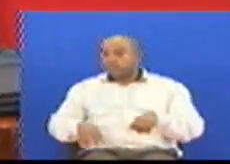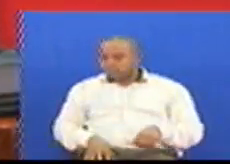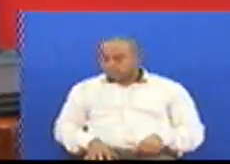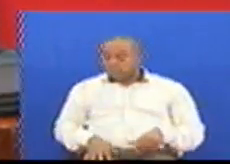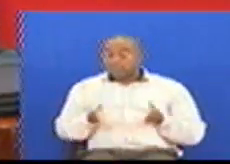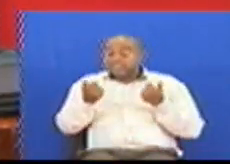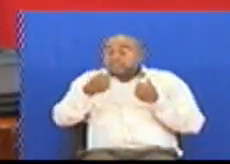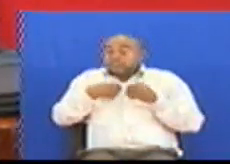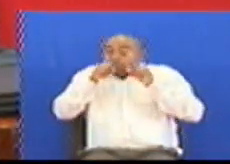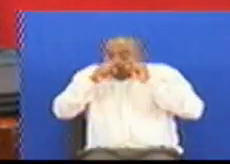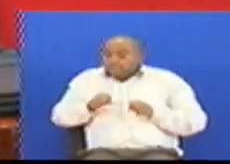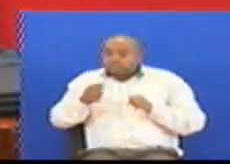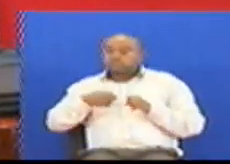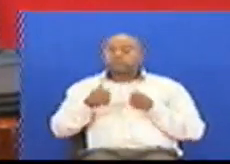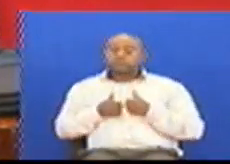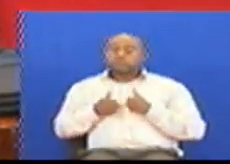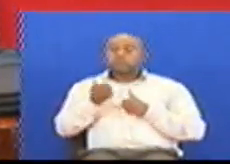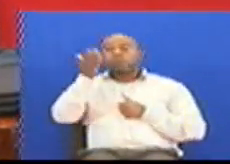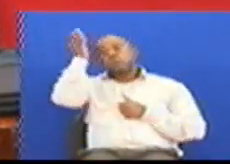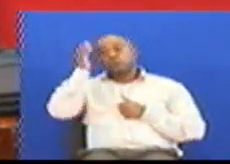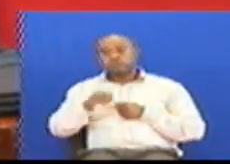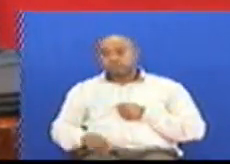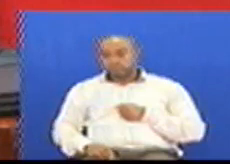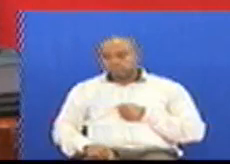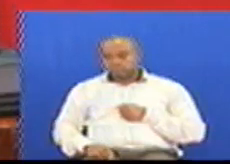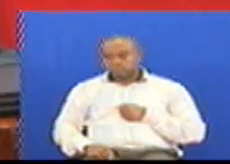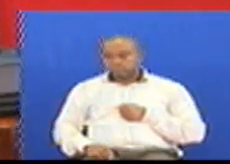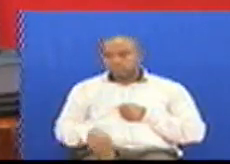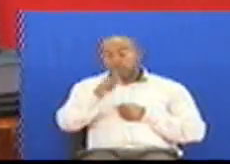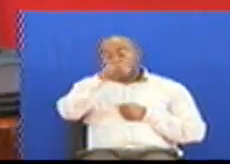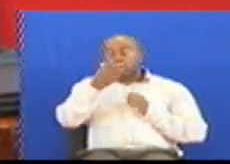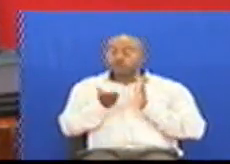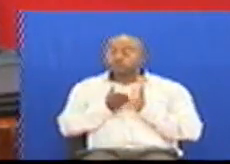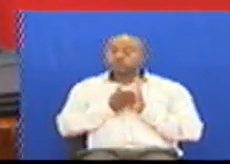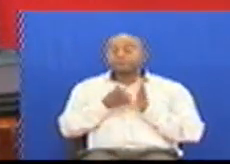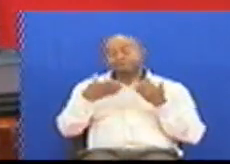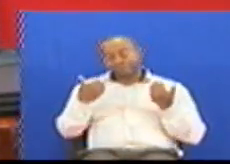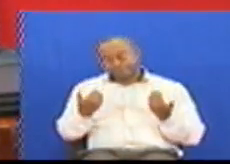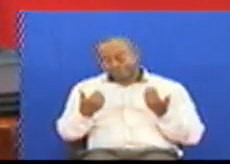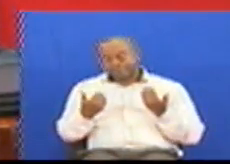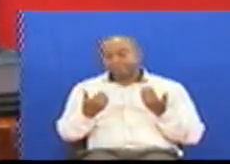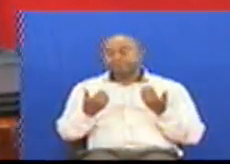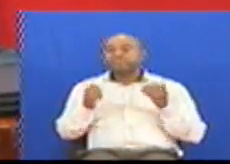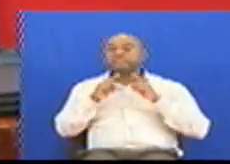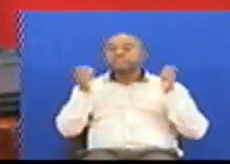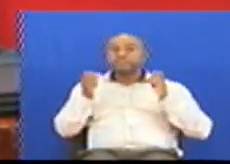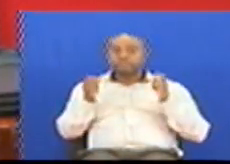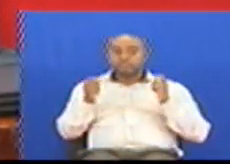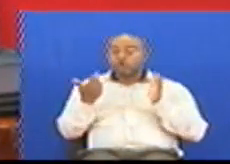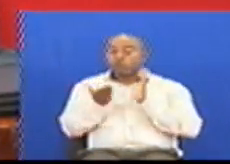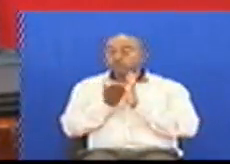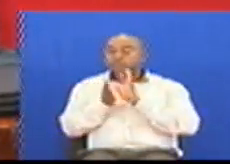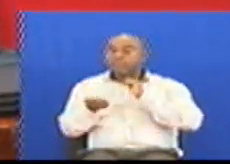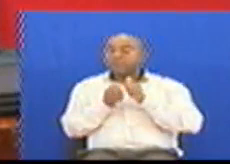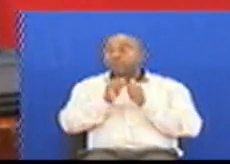kumtegemea Mungu. Naomba wale ambao wanajua injili wakasome Mambo ya Nyakati ya pili kuanzia